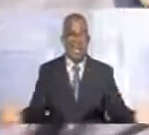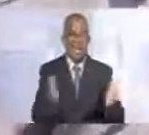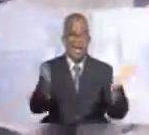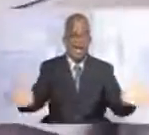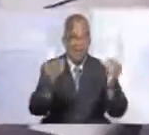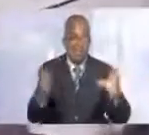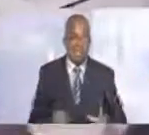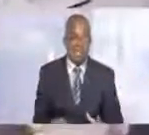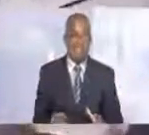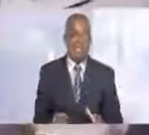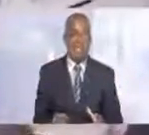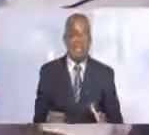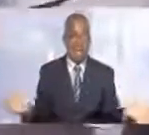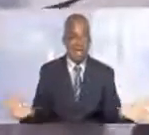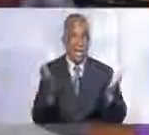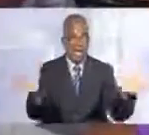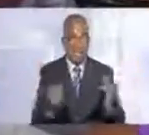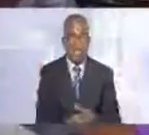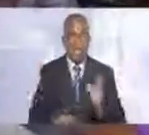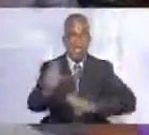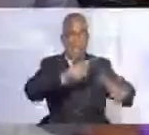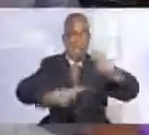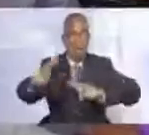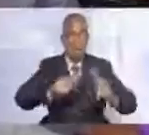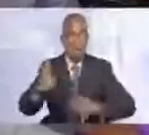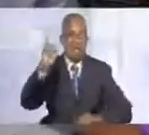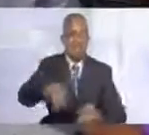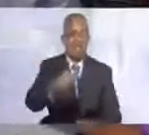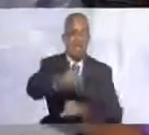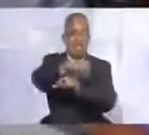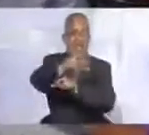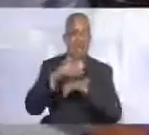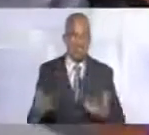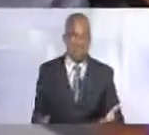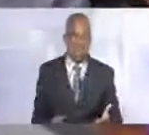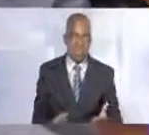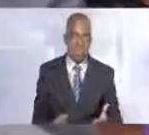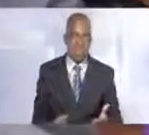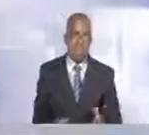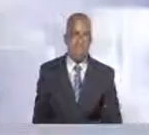population avant d'inviter cette première population à soutenir les initiatives du conseil régional.